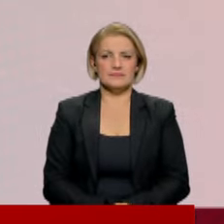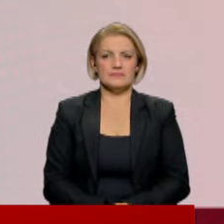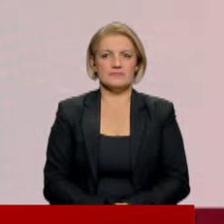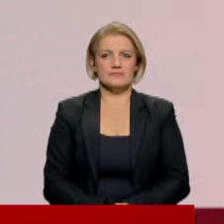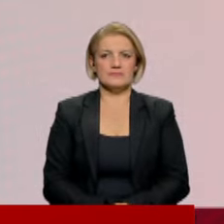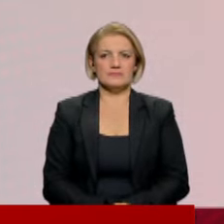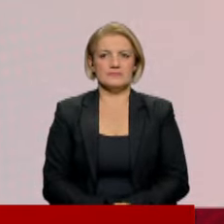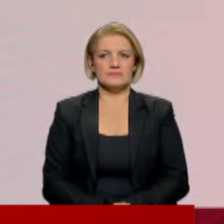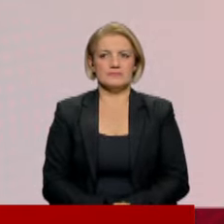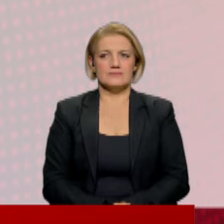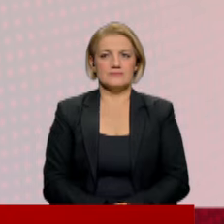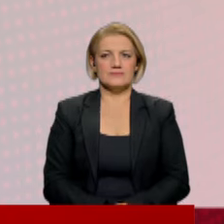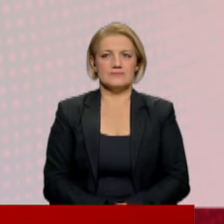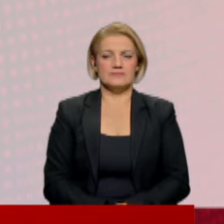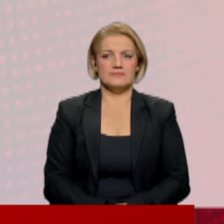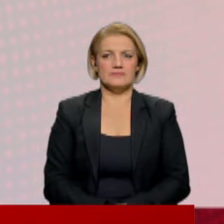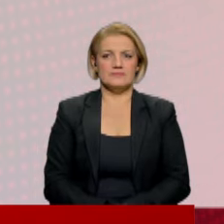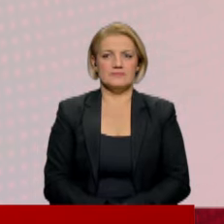seni doğru Dün